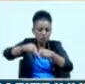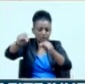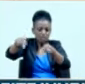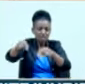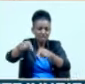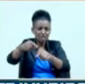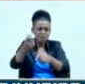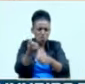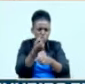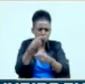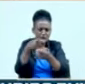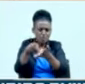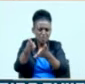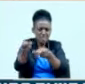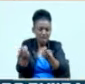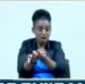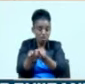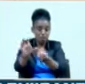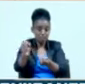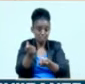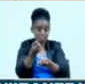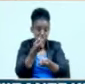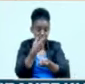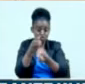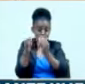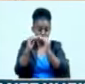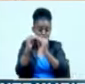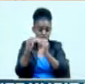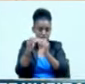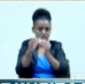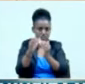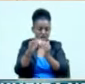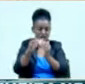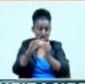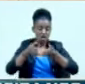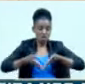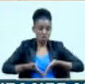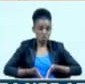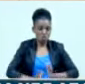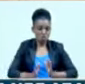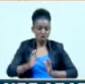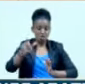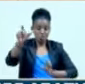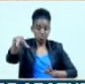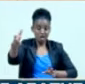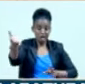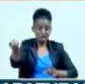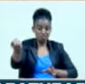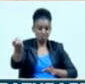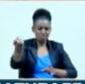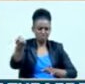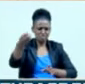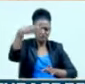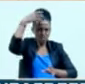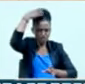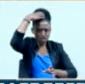muri farumasi, ku buryo ushobora kugera muri farumasi ukaba wahafatira uburyo bwo kuringaniza urubyaro, kuko umufarumasiyen aba hari, abaforomo baba hari,